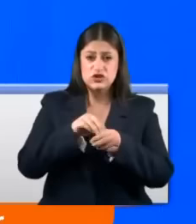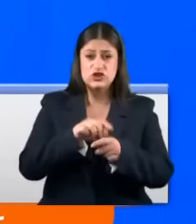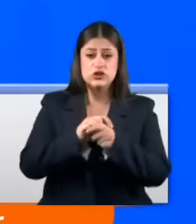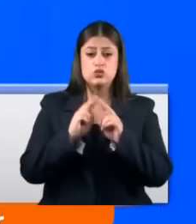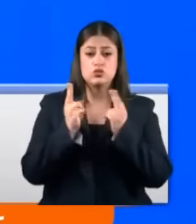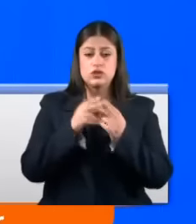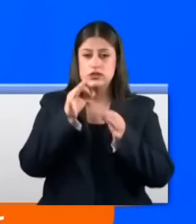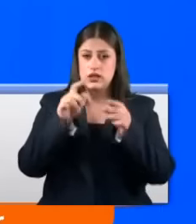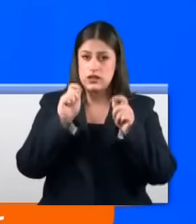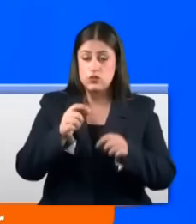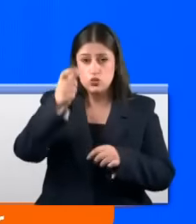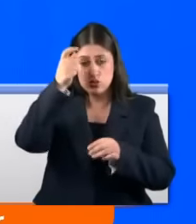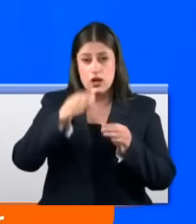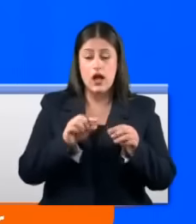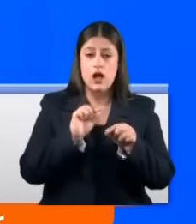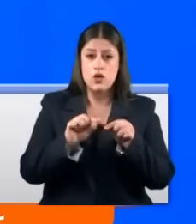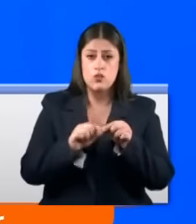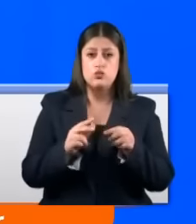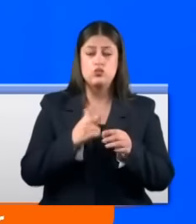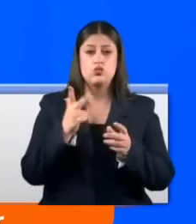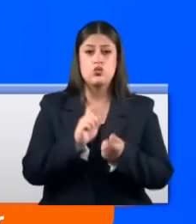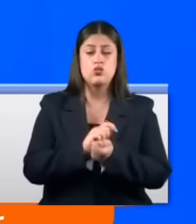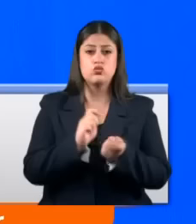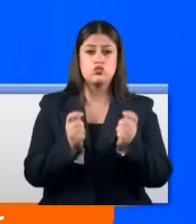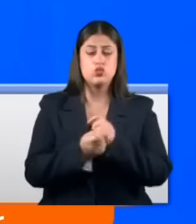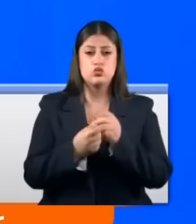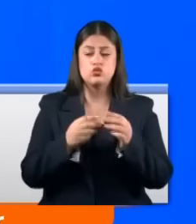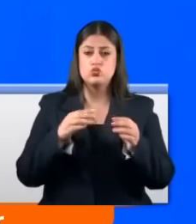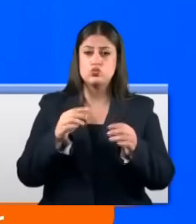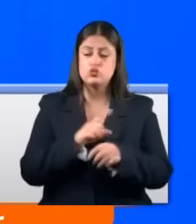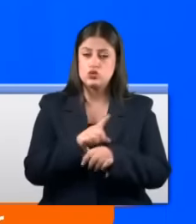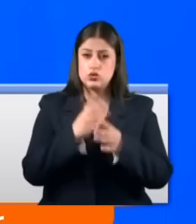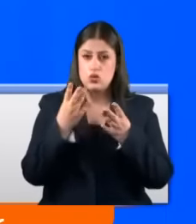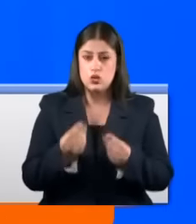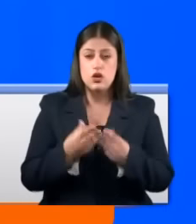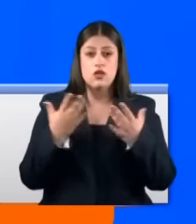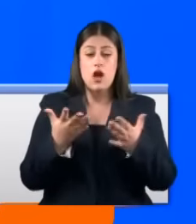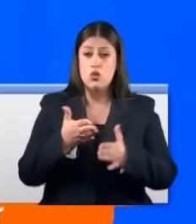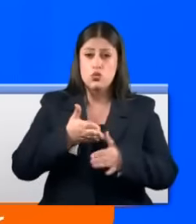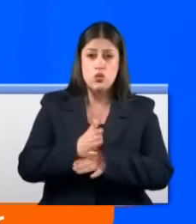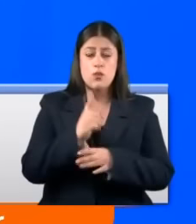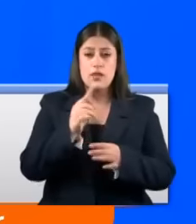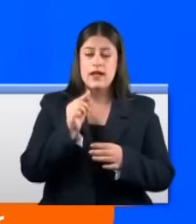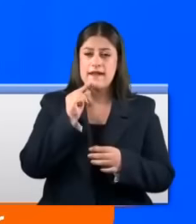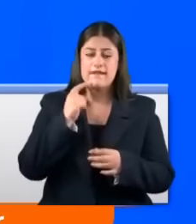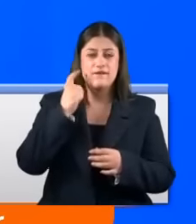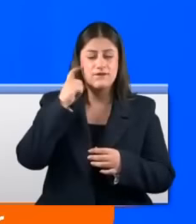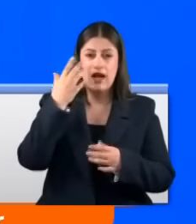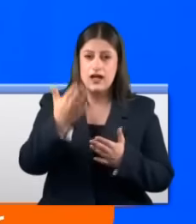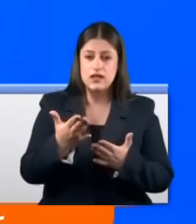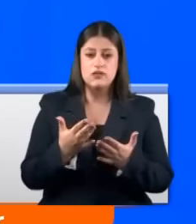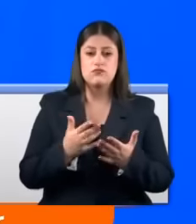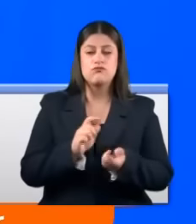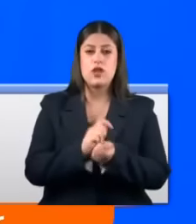Türk ekonomisi çok boyutlu bir dönüşüm sürecinden geçiyor. Daha doğru bir ifadeyle